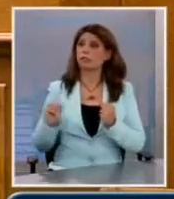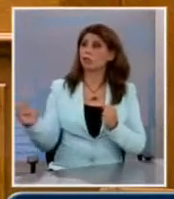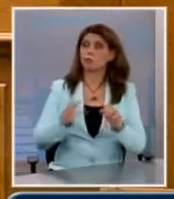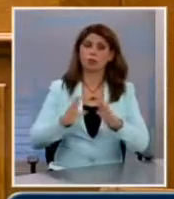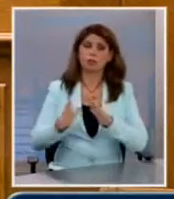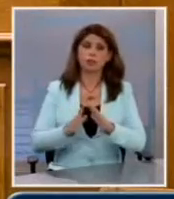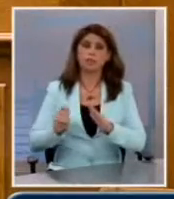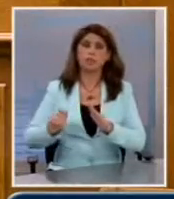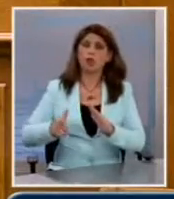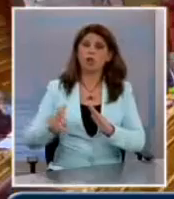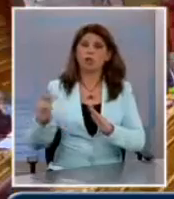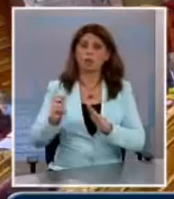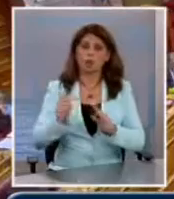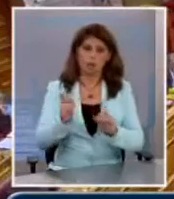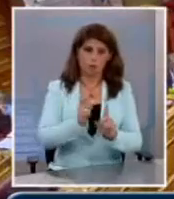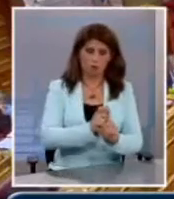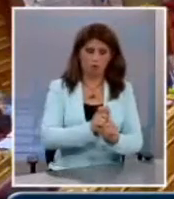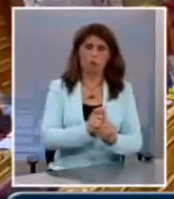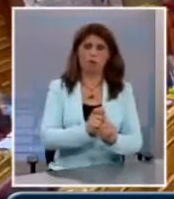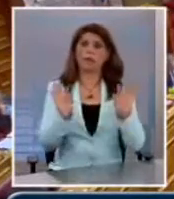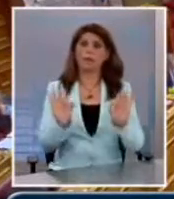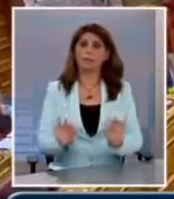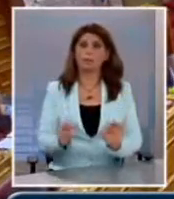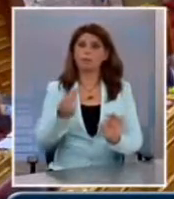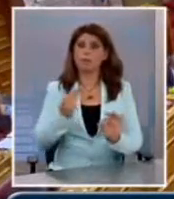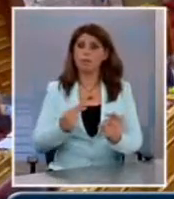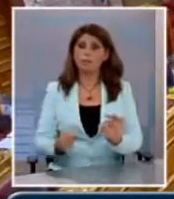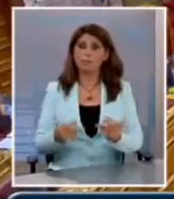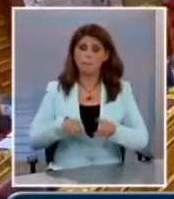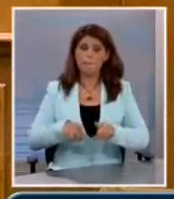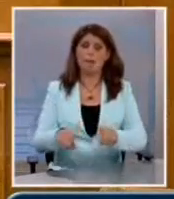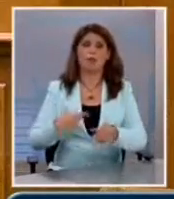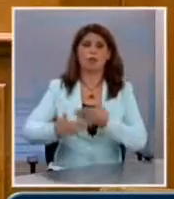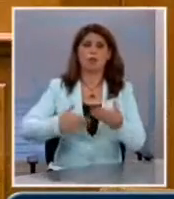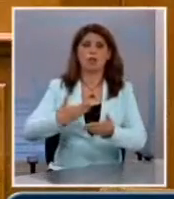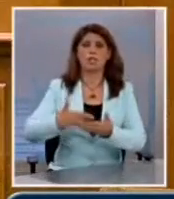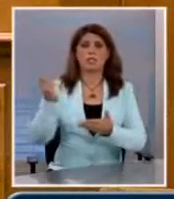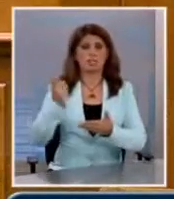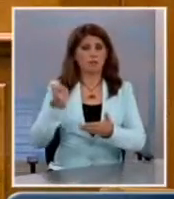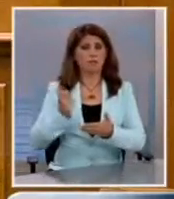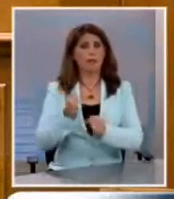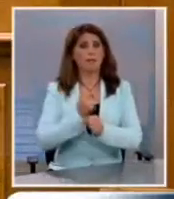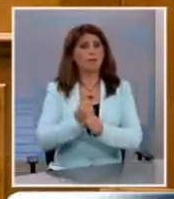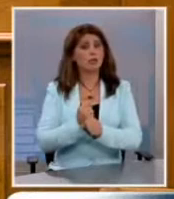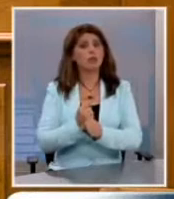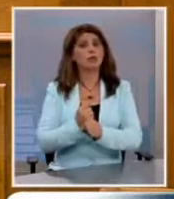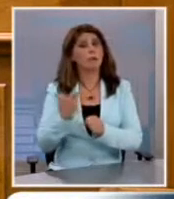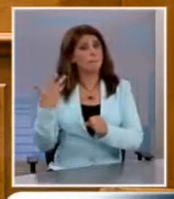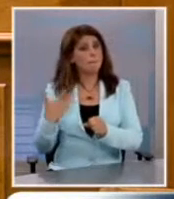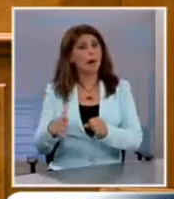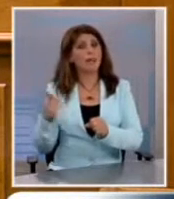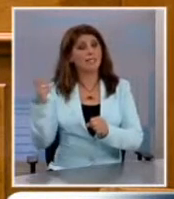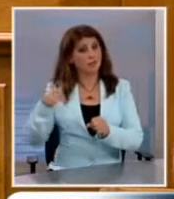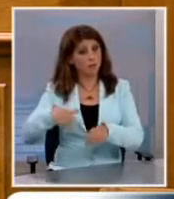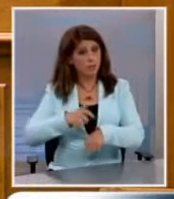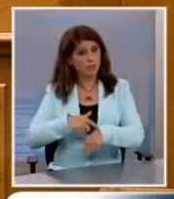τη φτώχεια και τον κοινωνικό αποκλεισμό. Ρυθμίζονται τα ζητήματα παράλληλης διαδοχικής ασφάλισης, απασχόλησης των ήδη